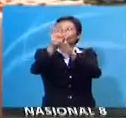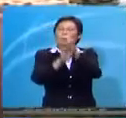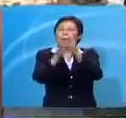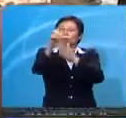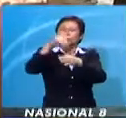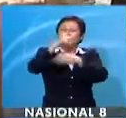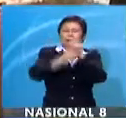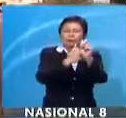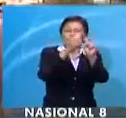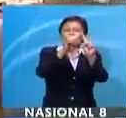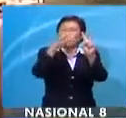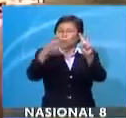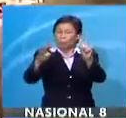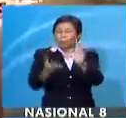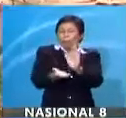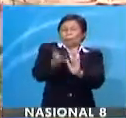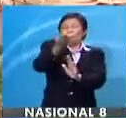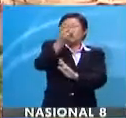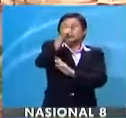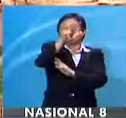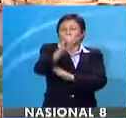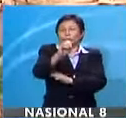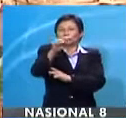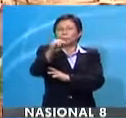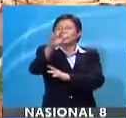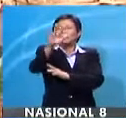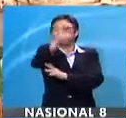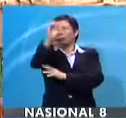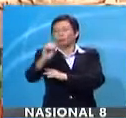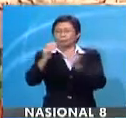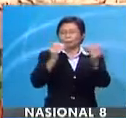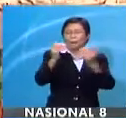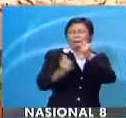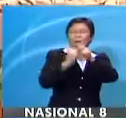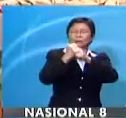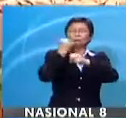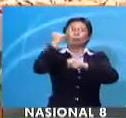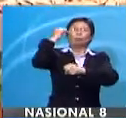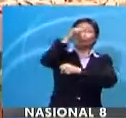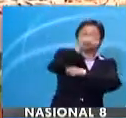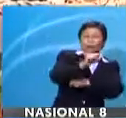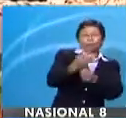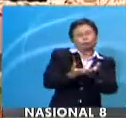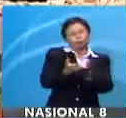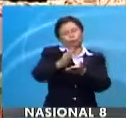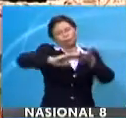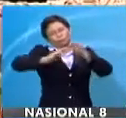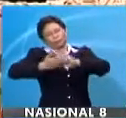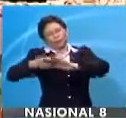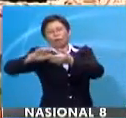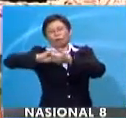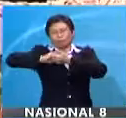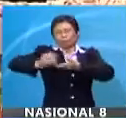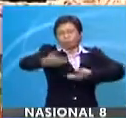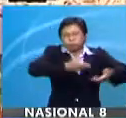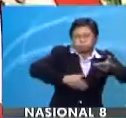29.1 bilion dolar pada 2014, peningkatan 30.5% berbanding tahun sebelumnya. Sekaligus menjadi rakan dagang